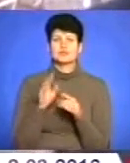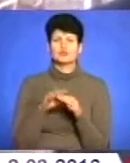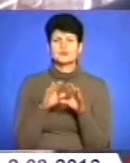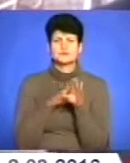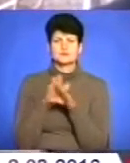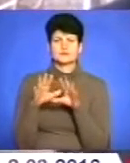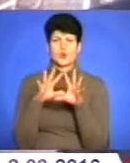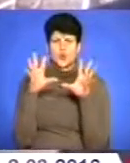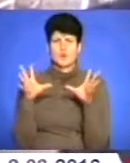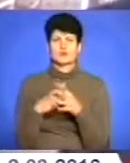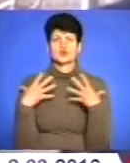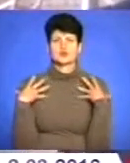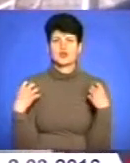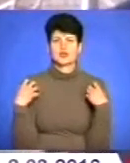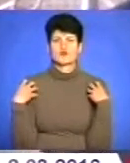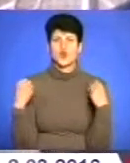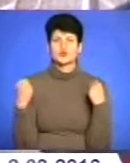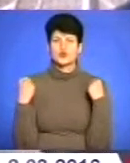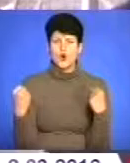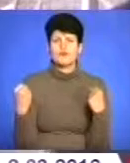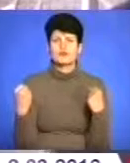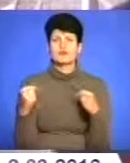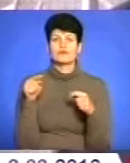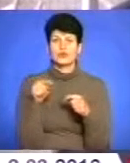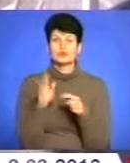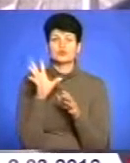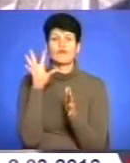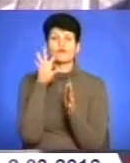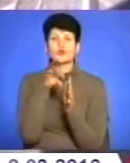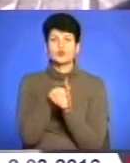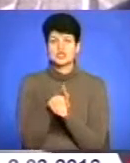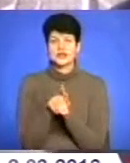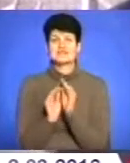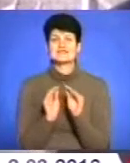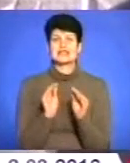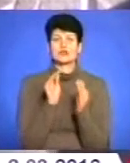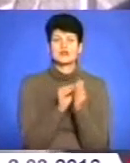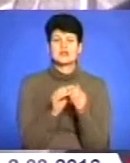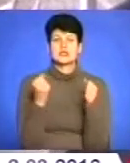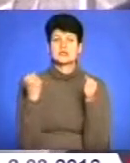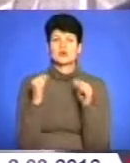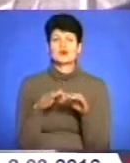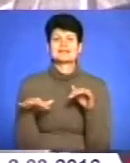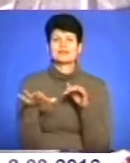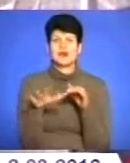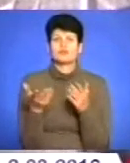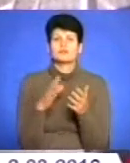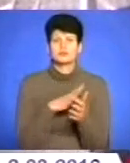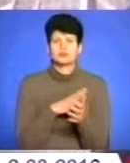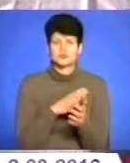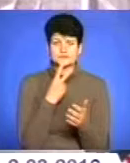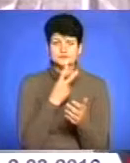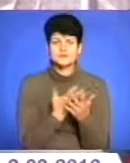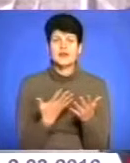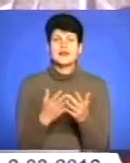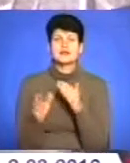комплекс спортивно-оздоровчий. Він в себе включатиме і встановлення спортзалу, в якому ми були. І зараз